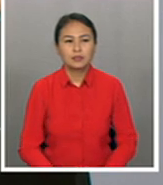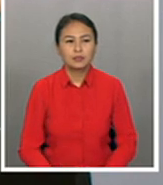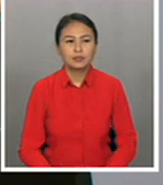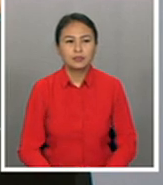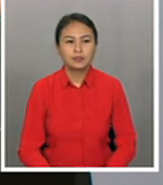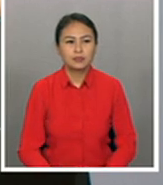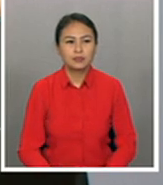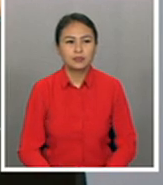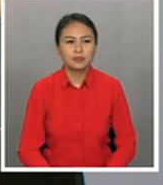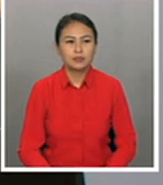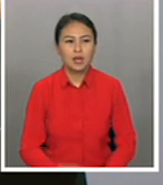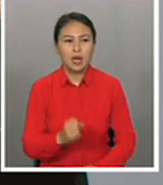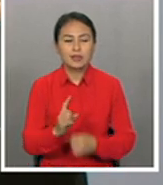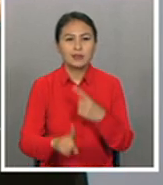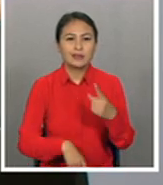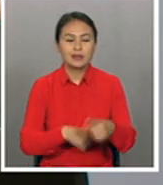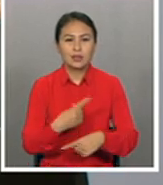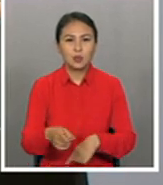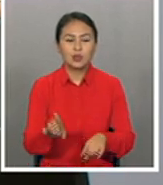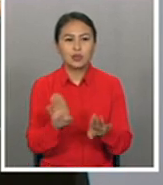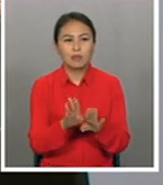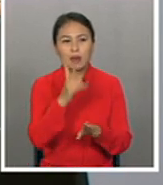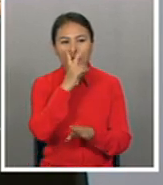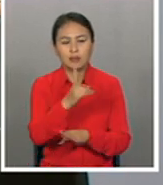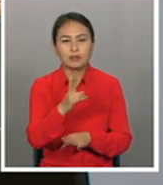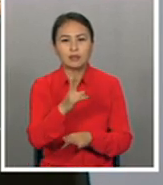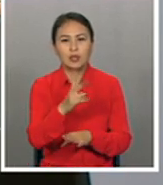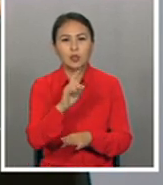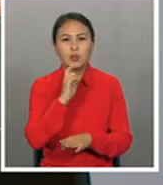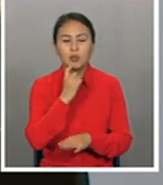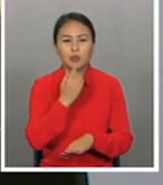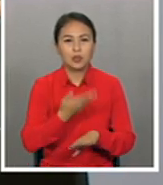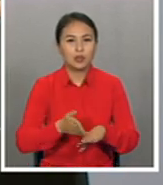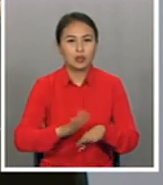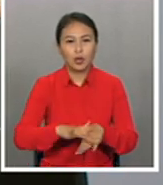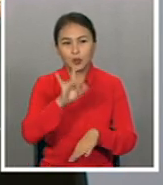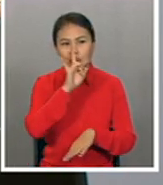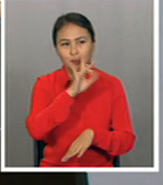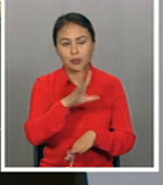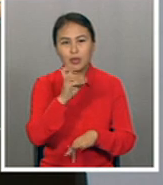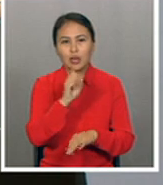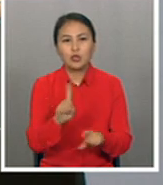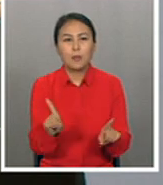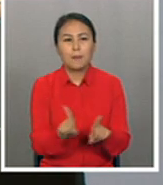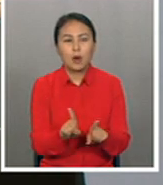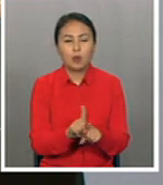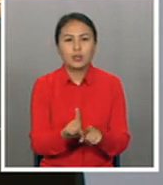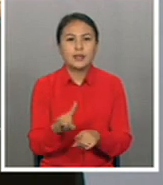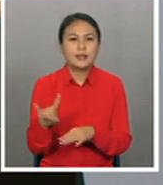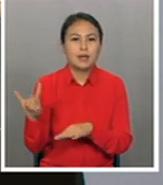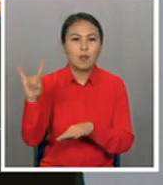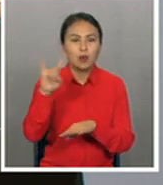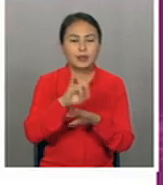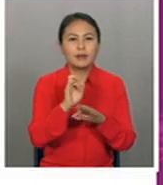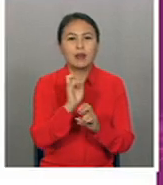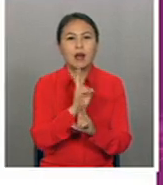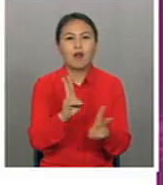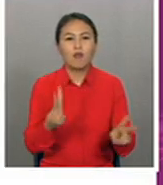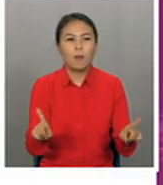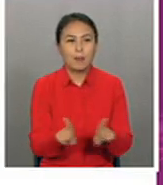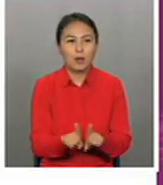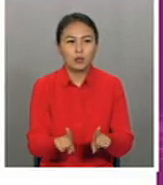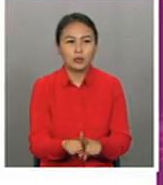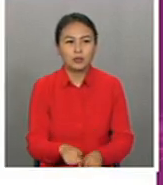А следующий предмет, я думаю, не вызовет у вас затруднений. На что похож самолет? Или на кого похож?